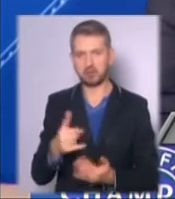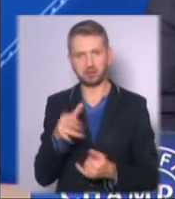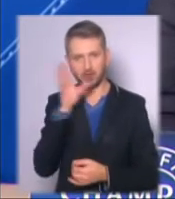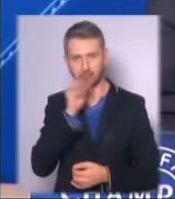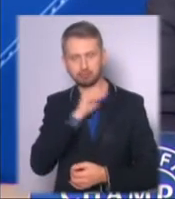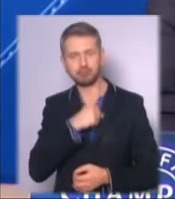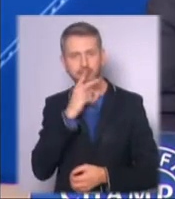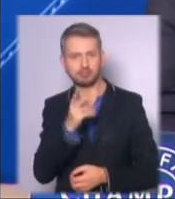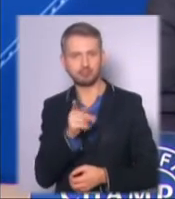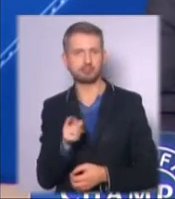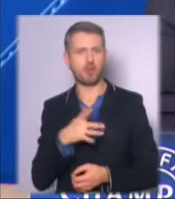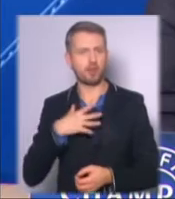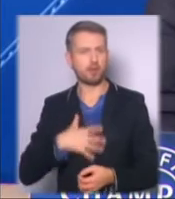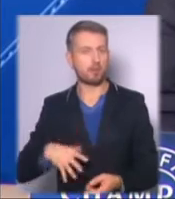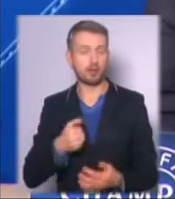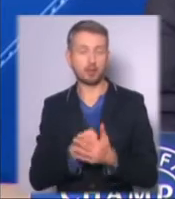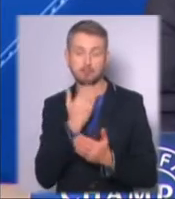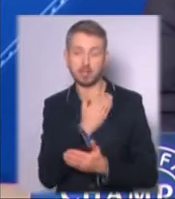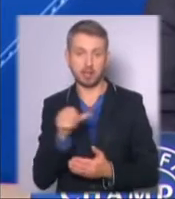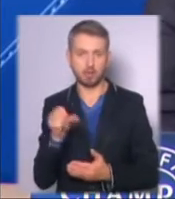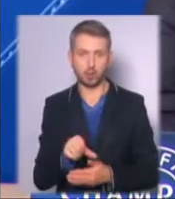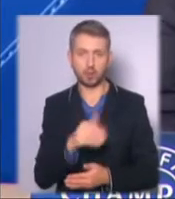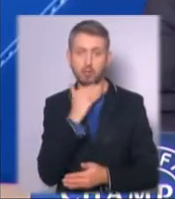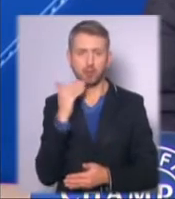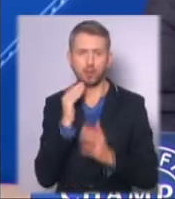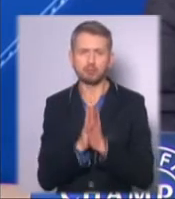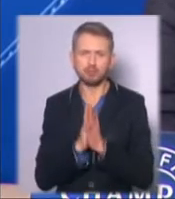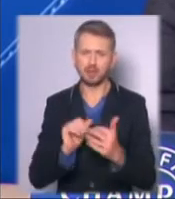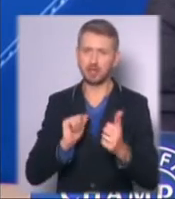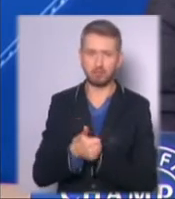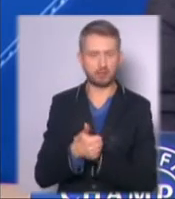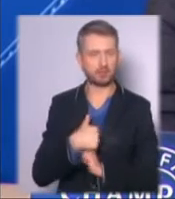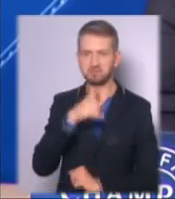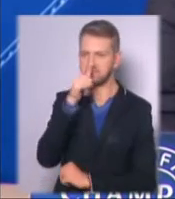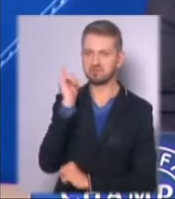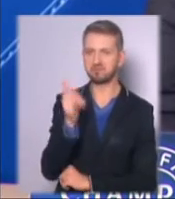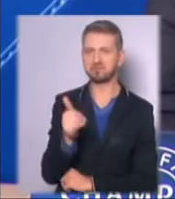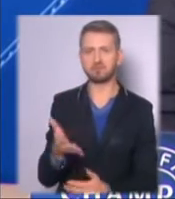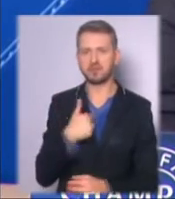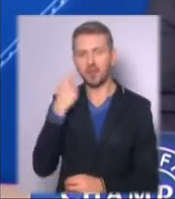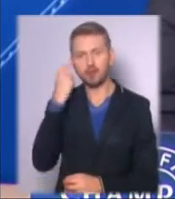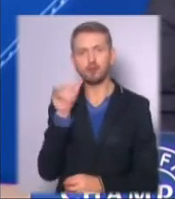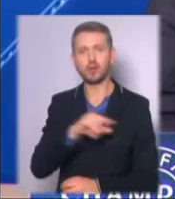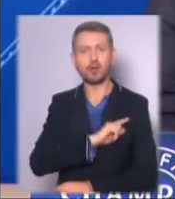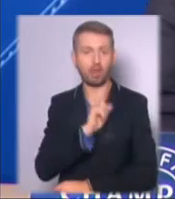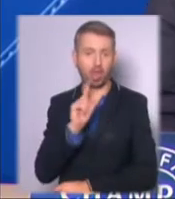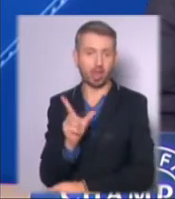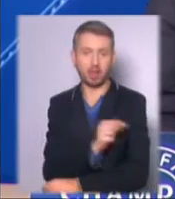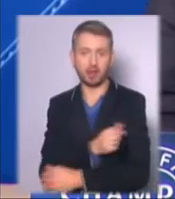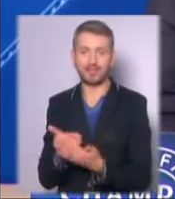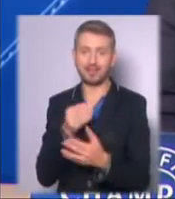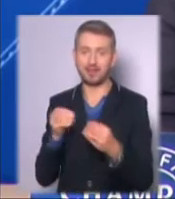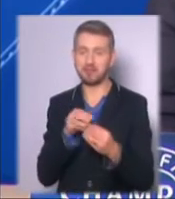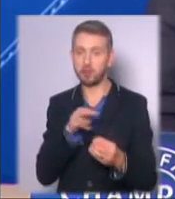Я бачив, що терпіли всі до останньої хвилини, багато просили заміну, але, я думаю, у них сил не було вже хвилин за 10 до